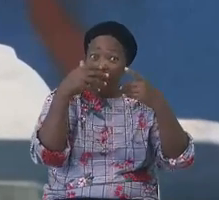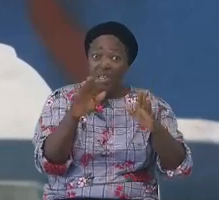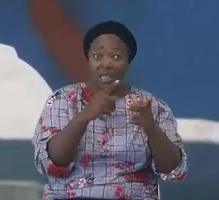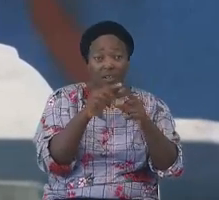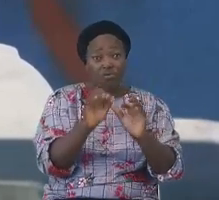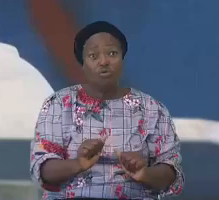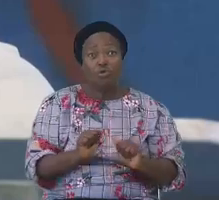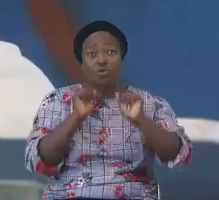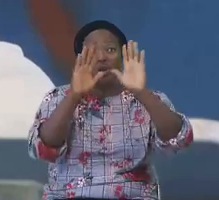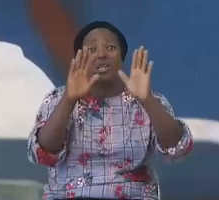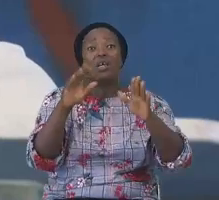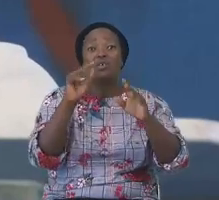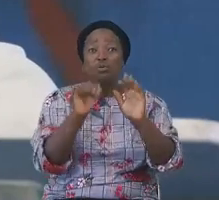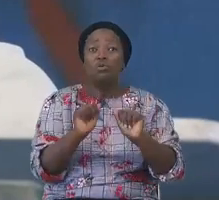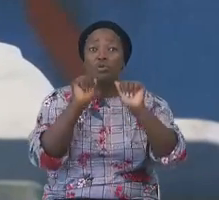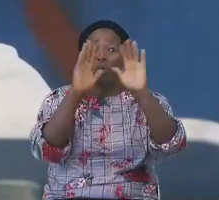Prépare une place pour toi.